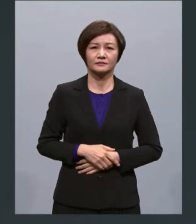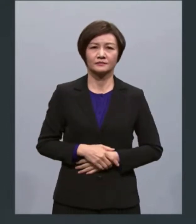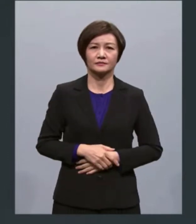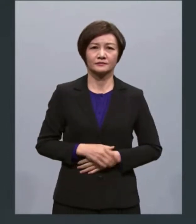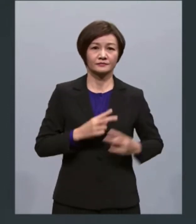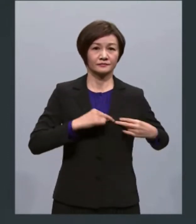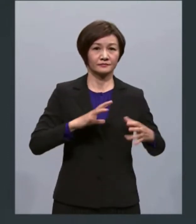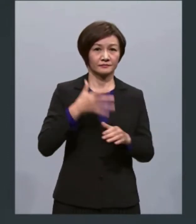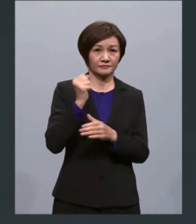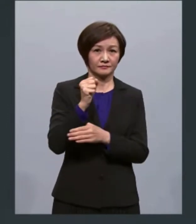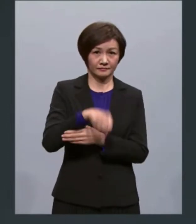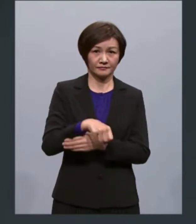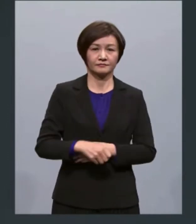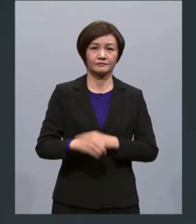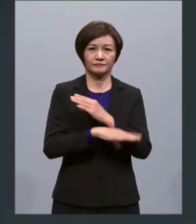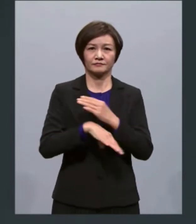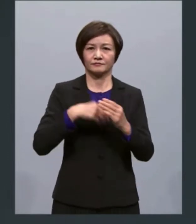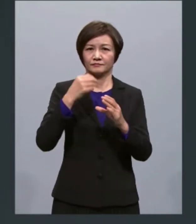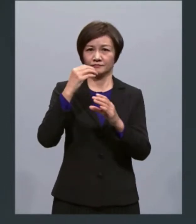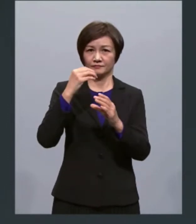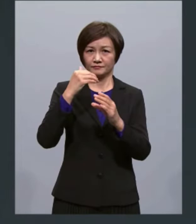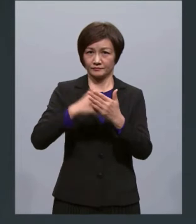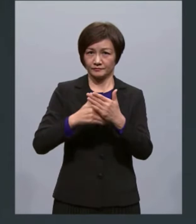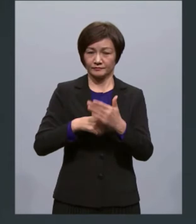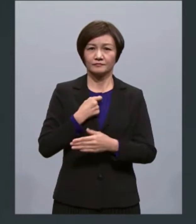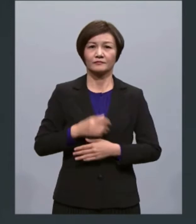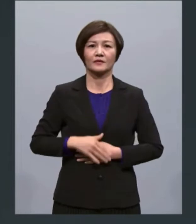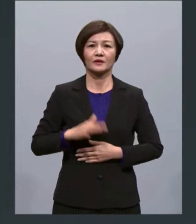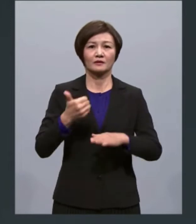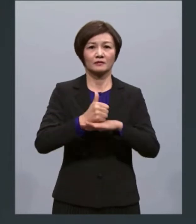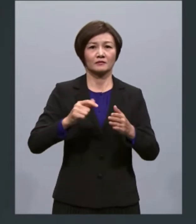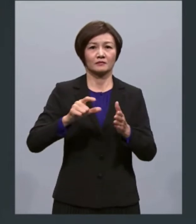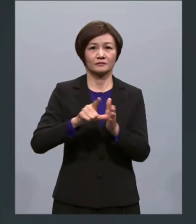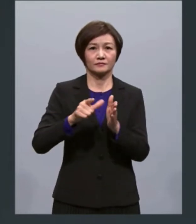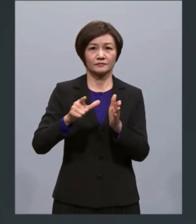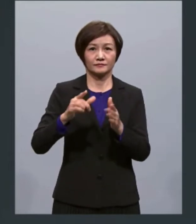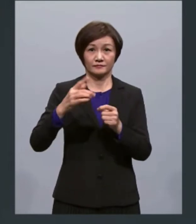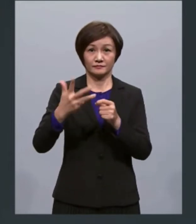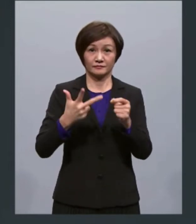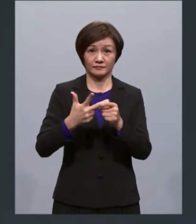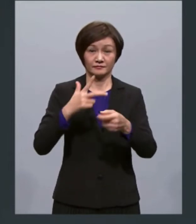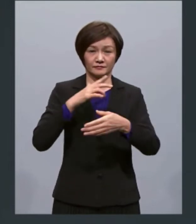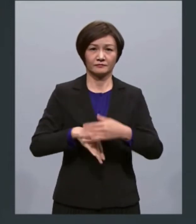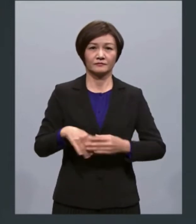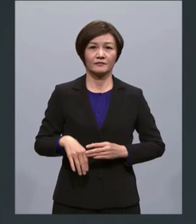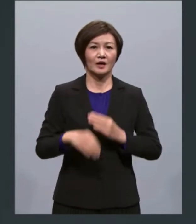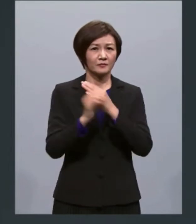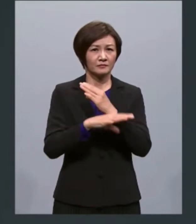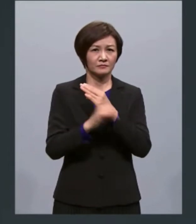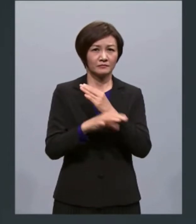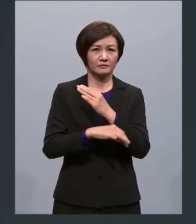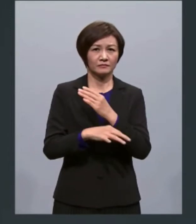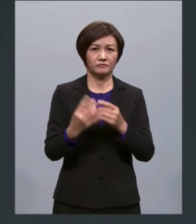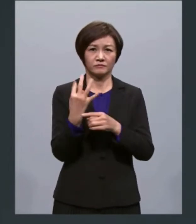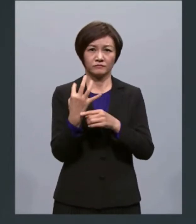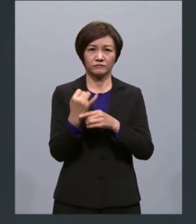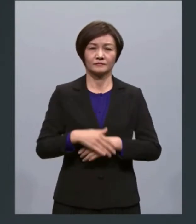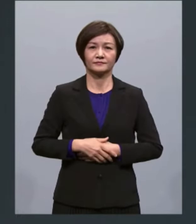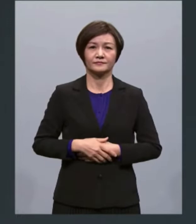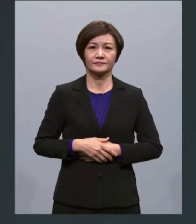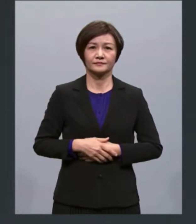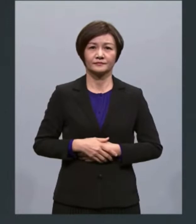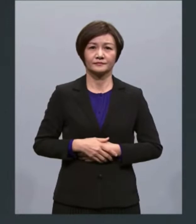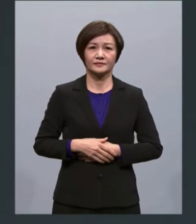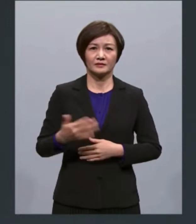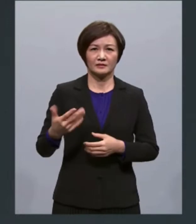他要减少碳排放量，可是在他执政这七年来，台湾的碳排放量还在比基